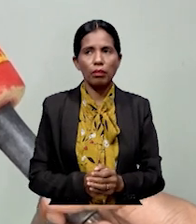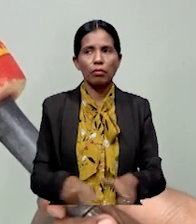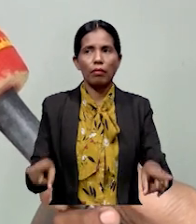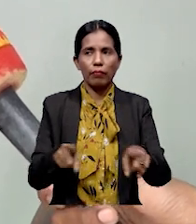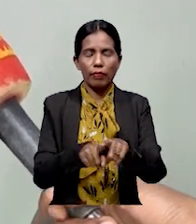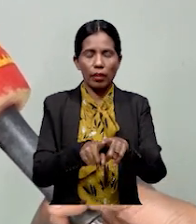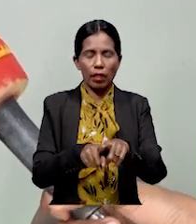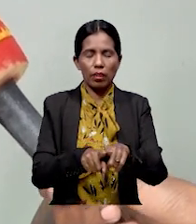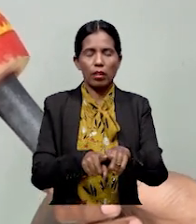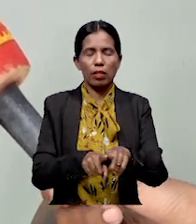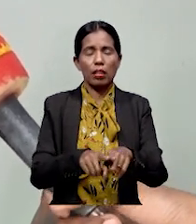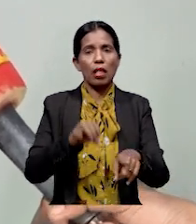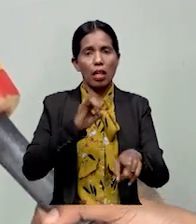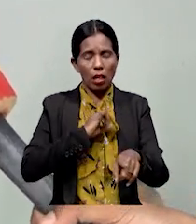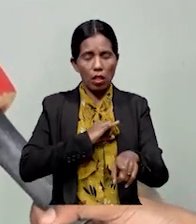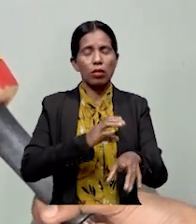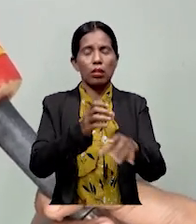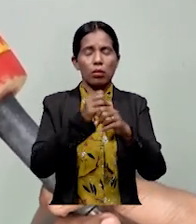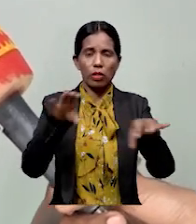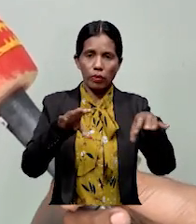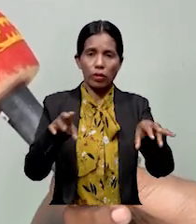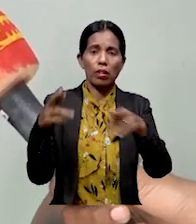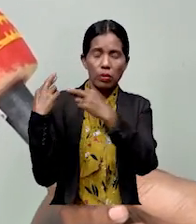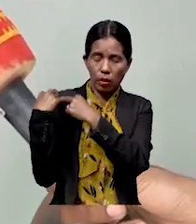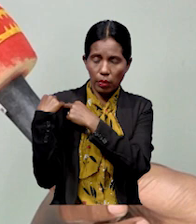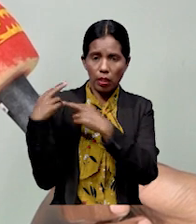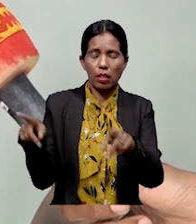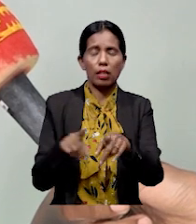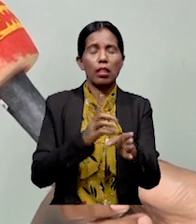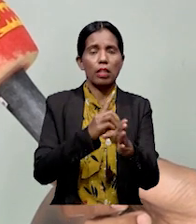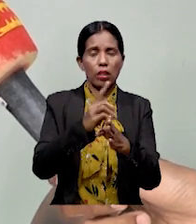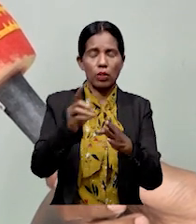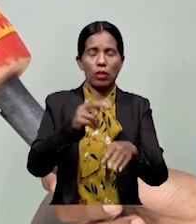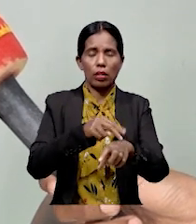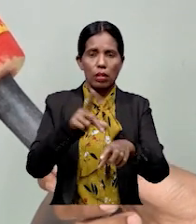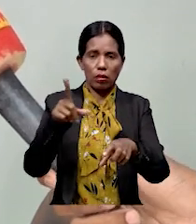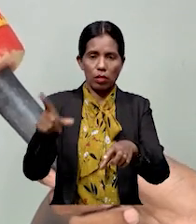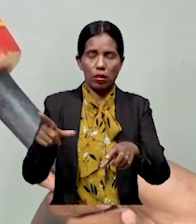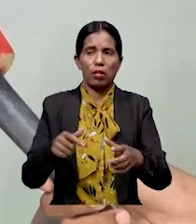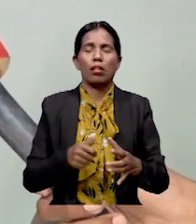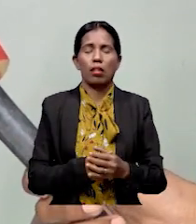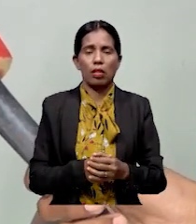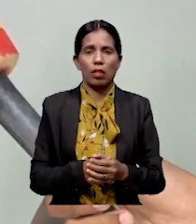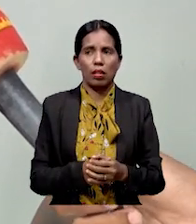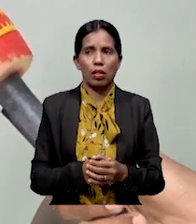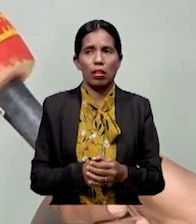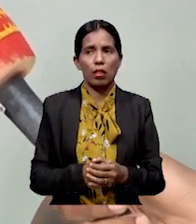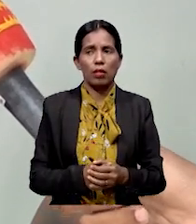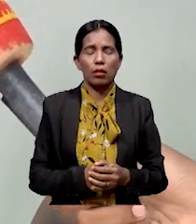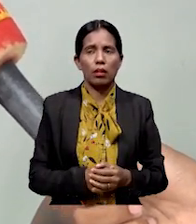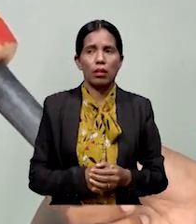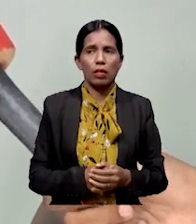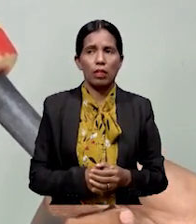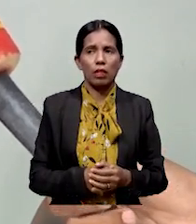ndak kenari nebe hausi mundak saya nesan direktur nasional ba obras idane obras misionaris pontifices nene